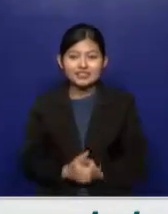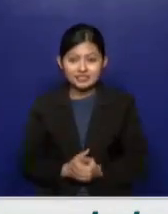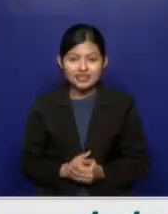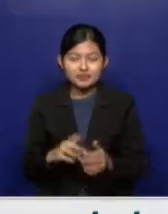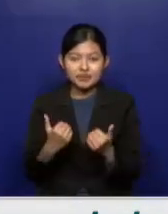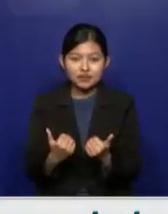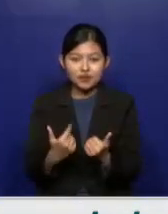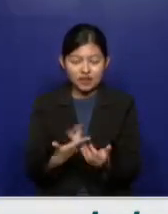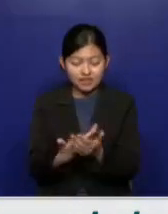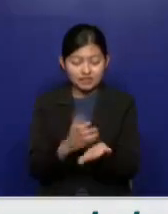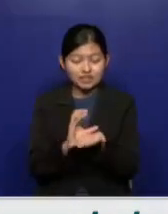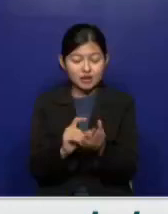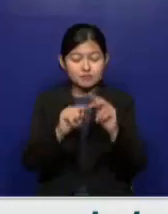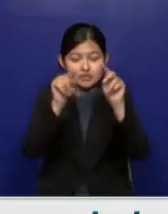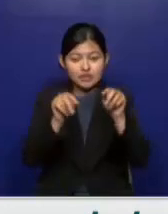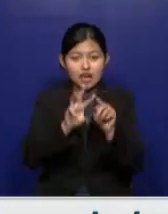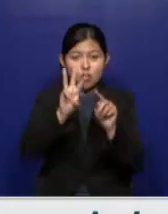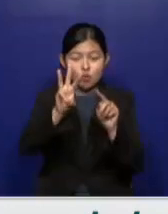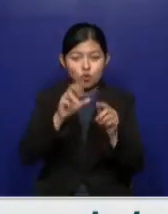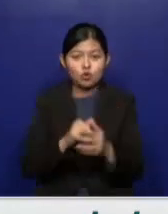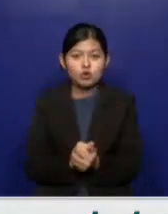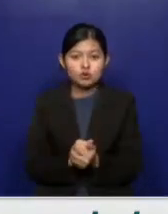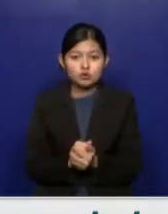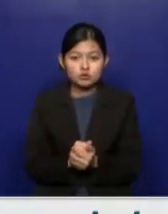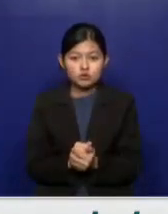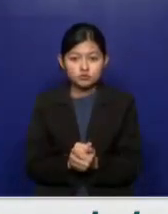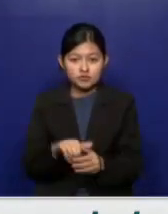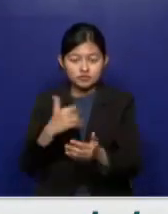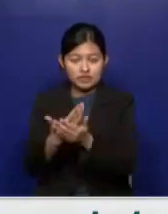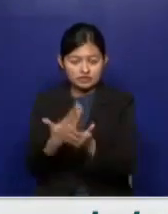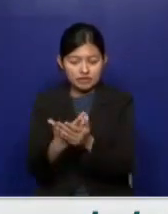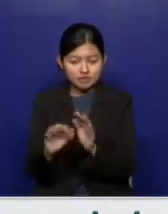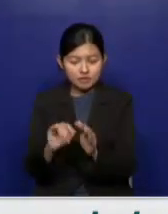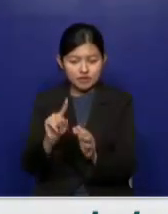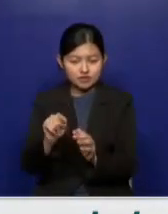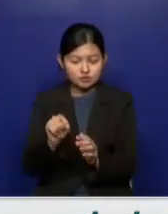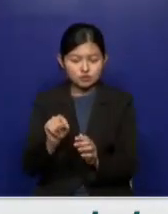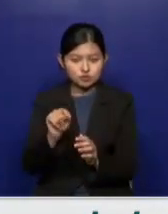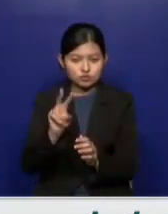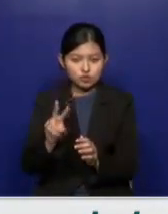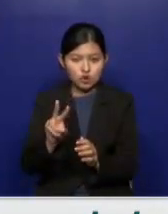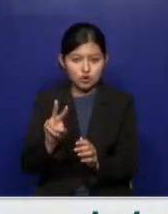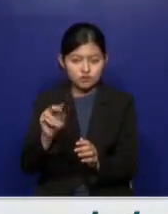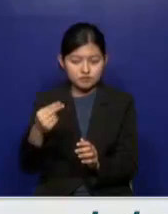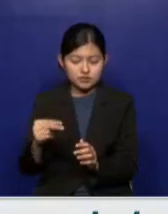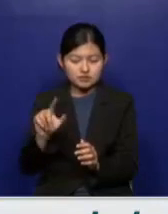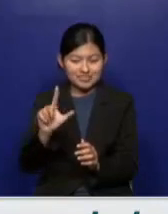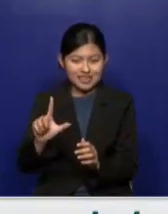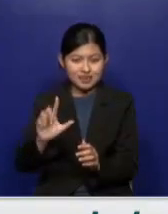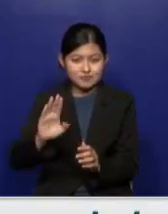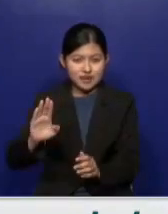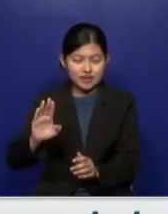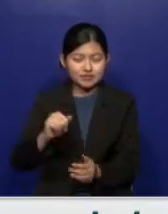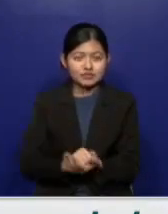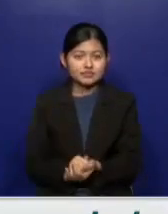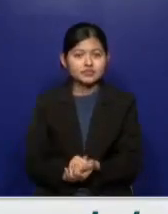างในมาตรา6ลง 2% เป็นเงินประมาณ 1.2 หมื่นล้านบาทท่านประธ